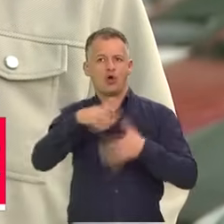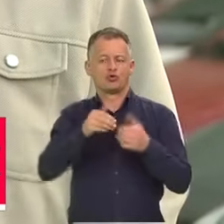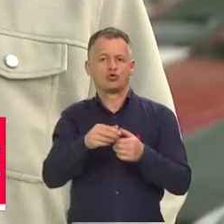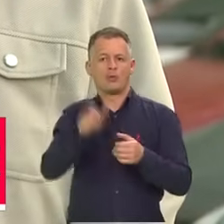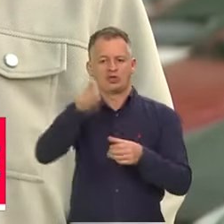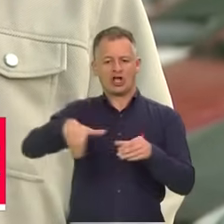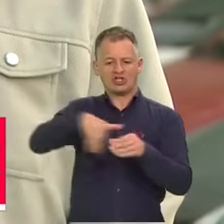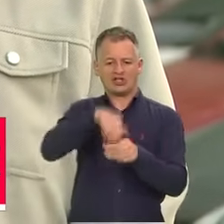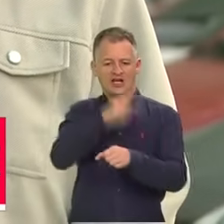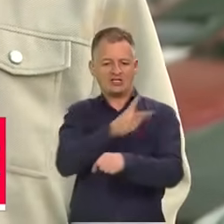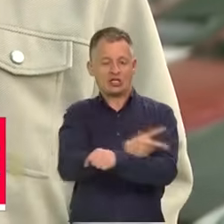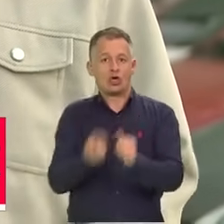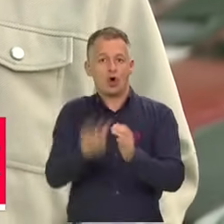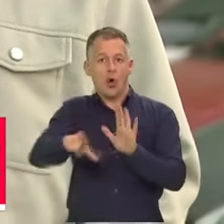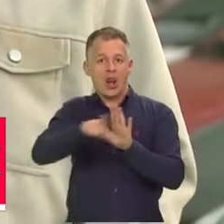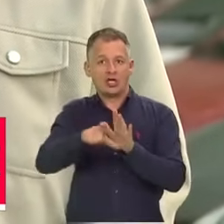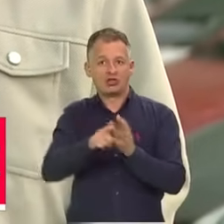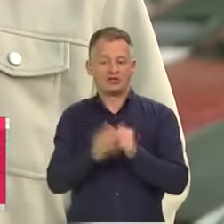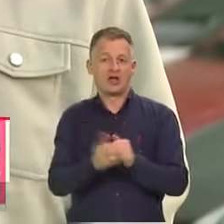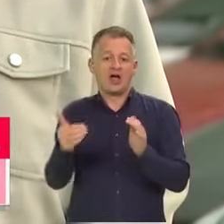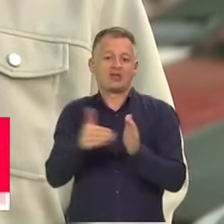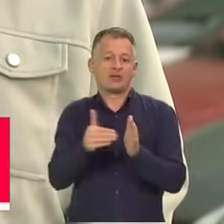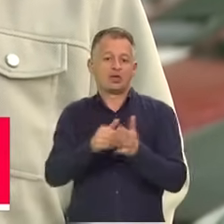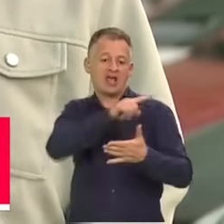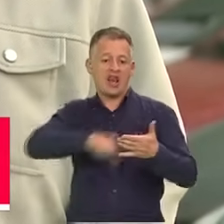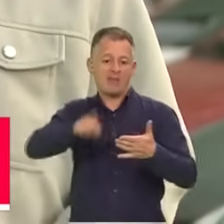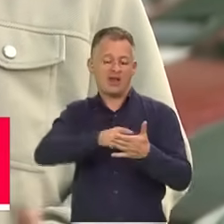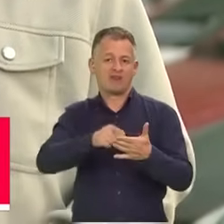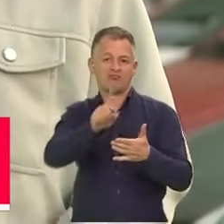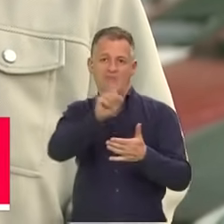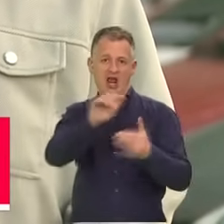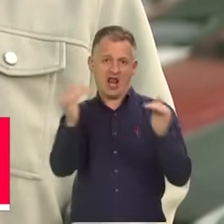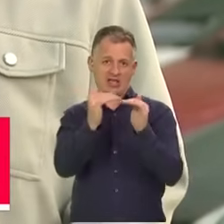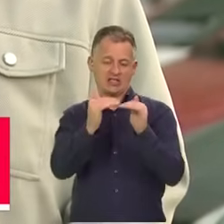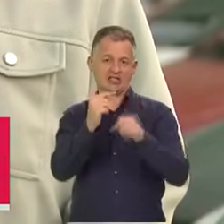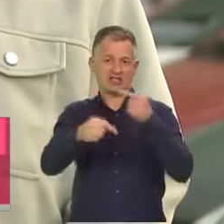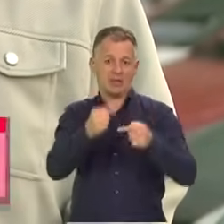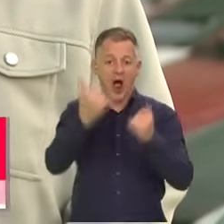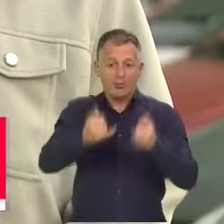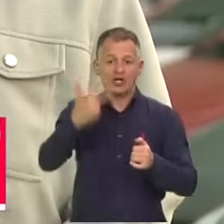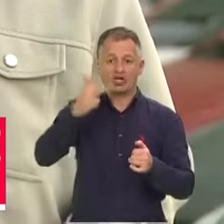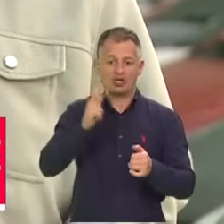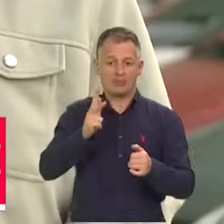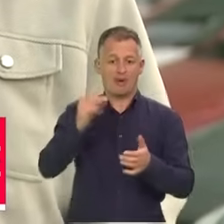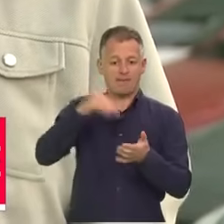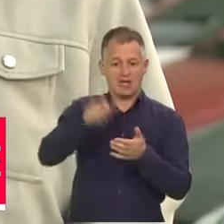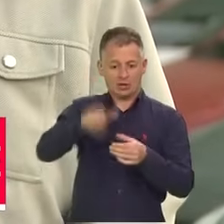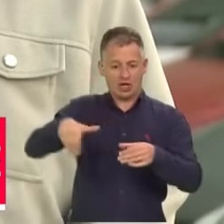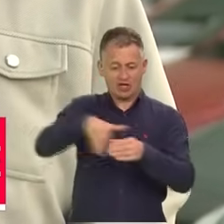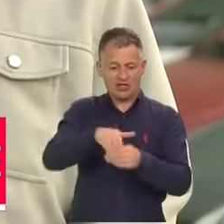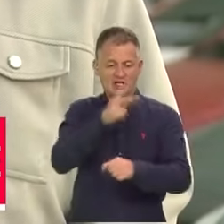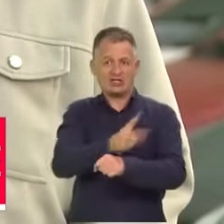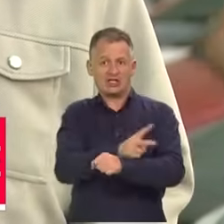a salarizării unitare ar trebui să elimine inechitățile din sistem. Acum sunt 13.000 de bugetari care câștigă mai mult